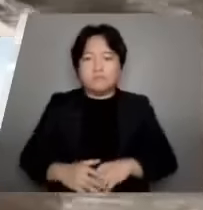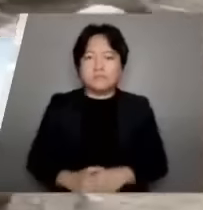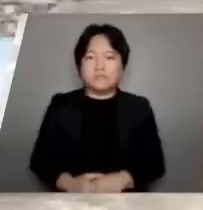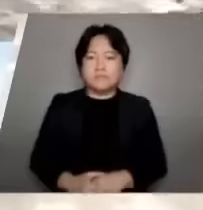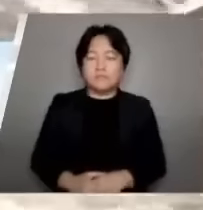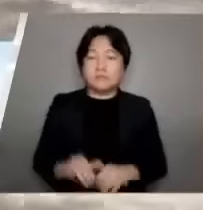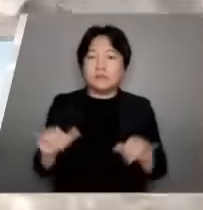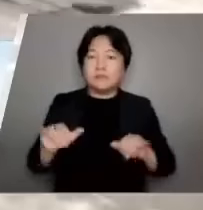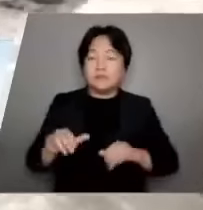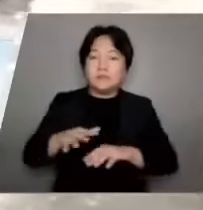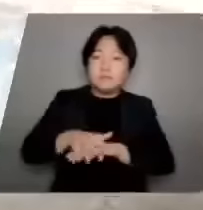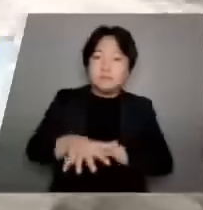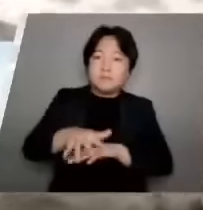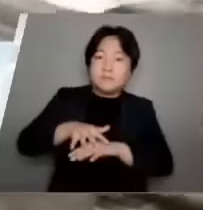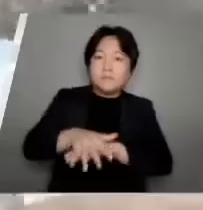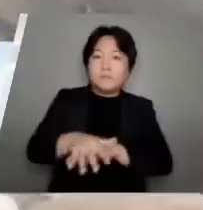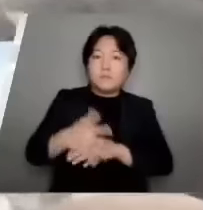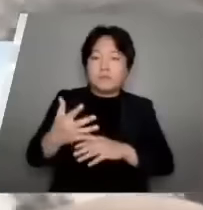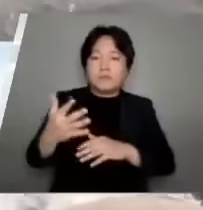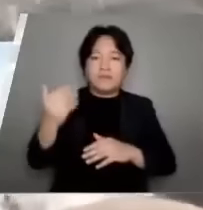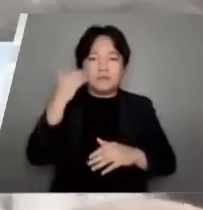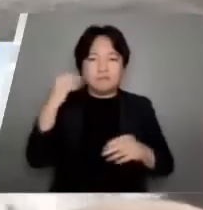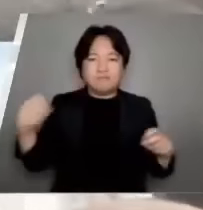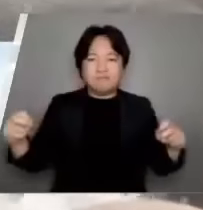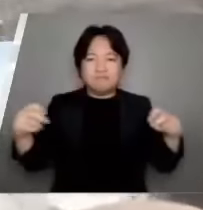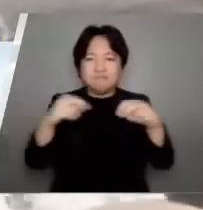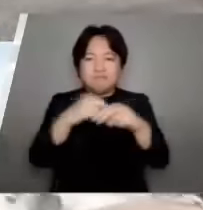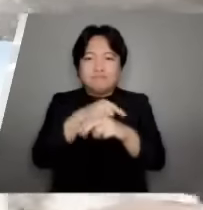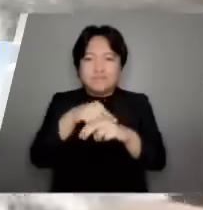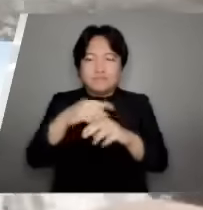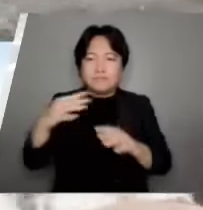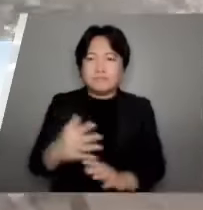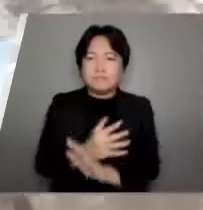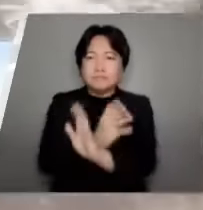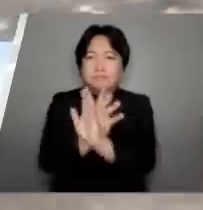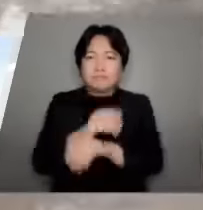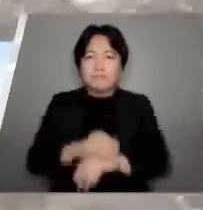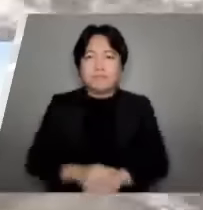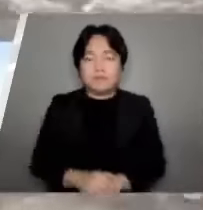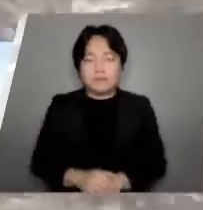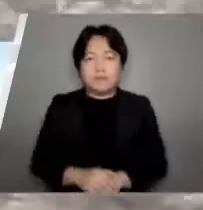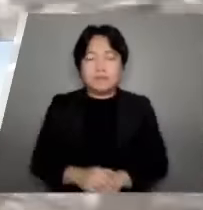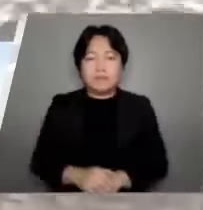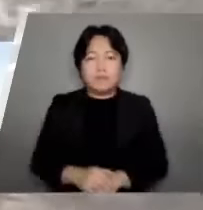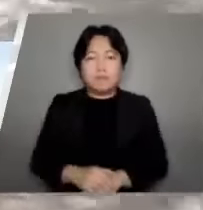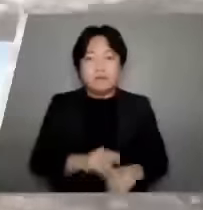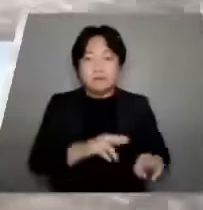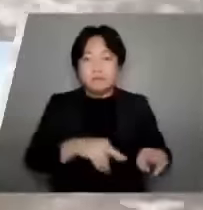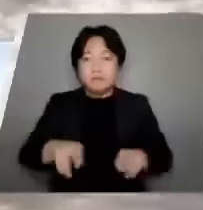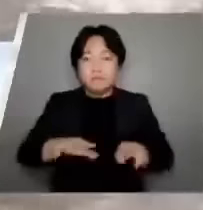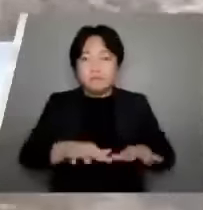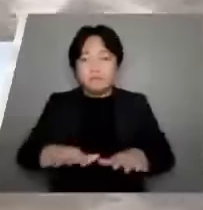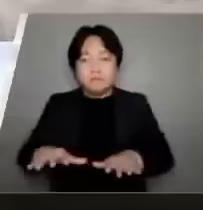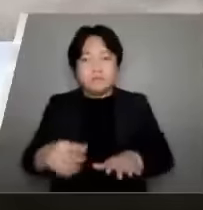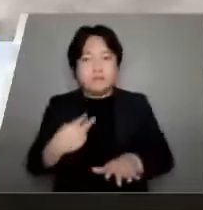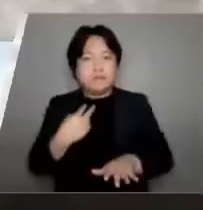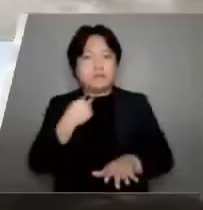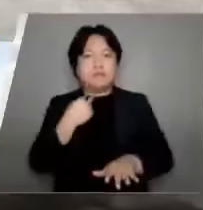ang tulay na ito sa Davao City. Buwis buhay ang pagtawid sa ilog dahil kailangang tumapak sa malalaking